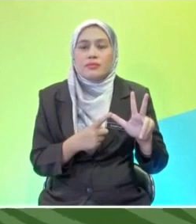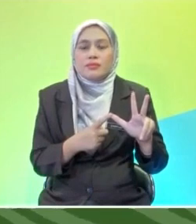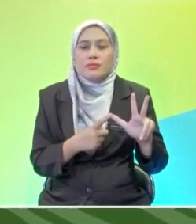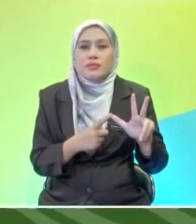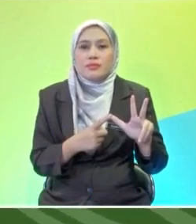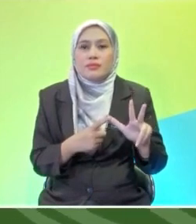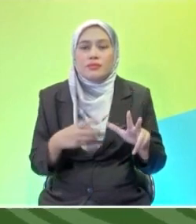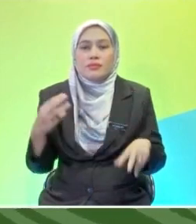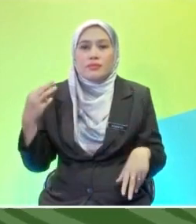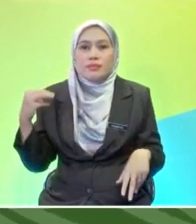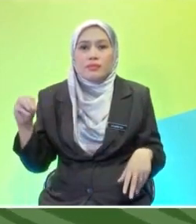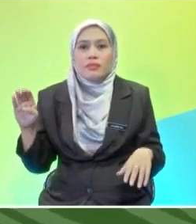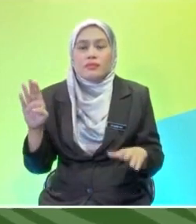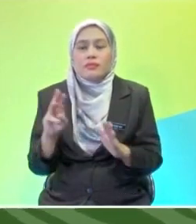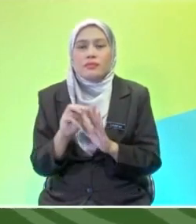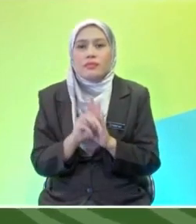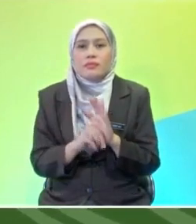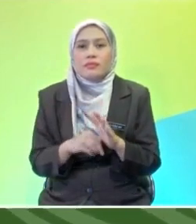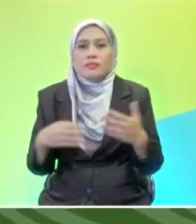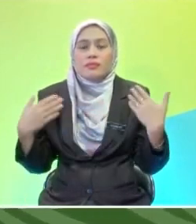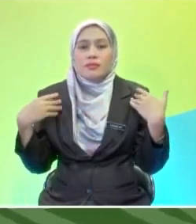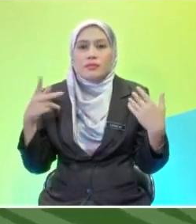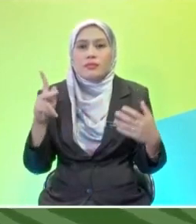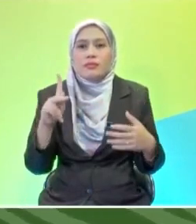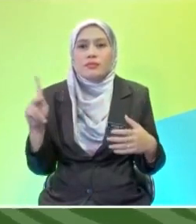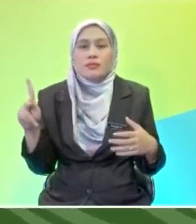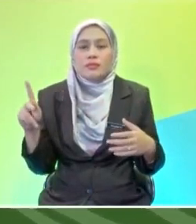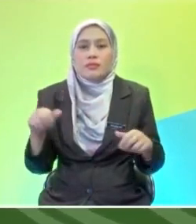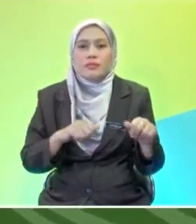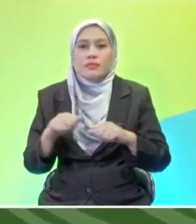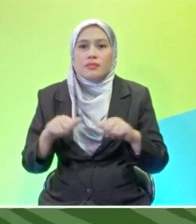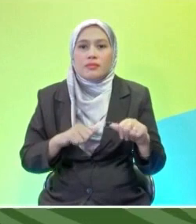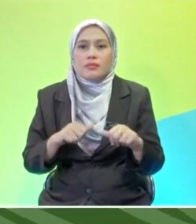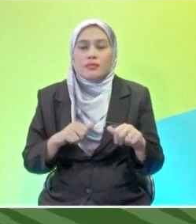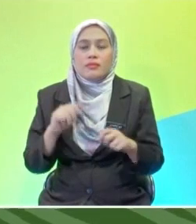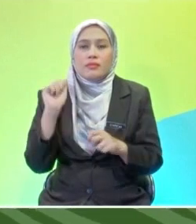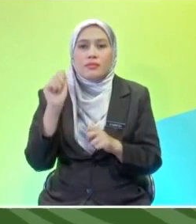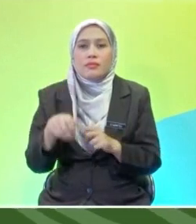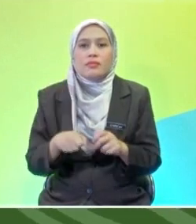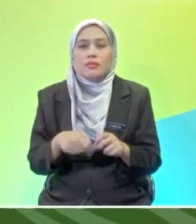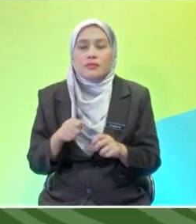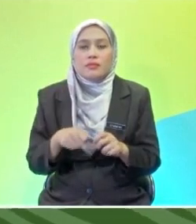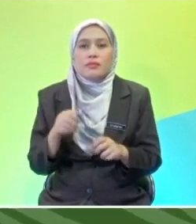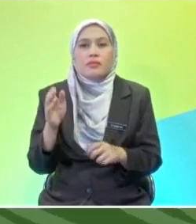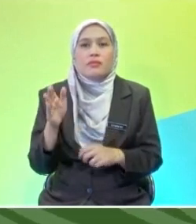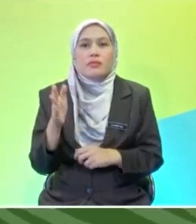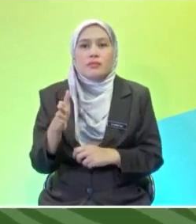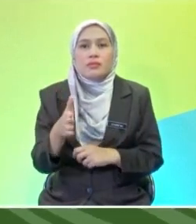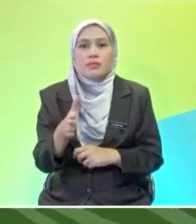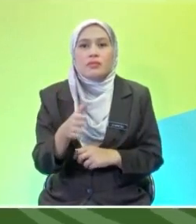Mereka mengadakan aktiviti memancing ikan tengas berbayar. Memancing ikan tengas berbayar. Okey, Mia. Silakan, Mia.